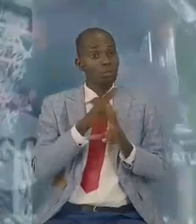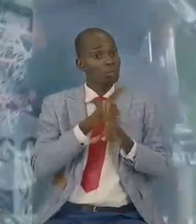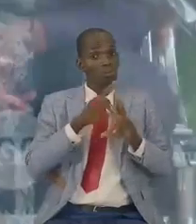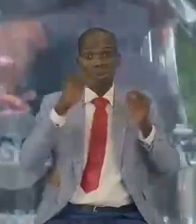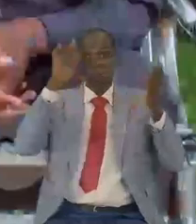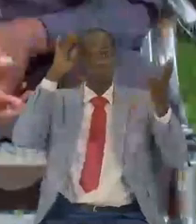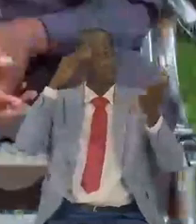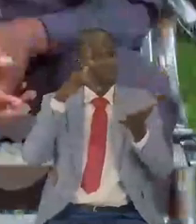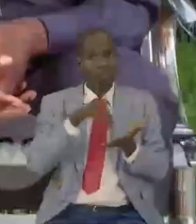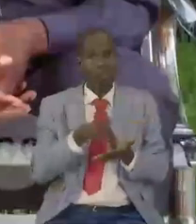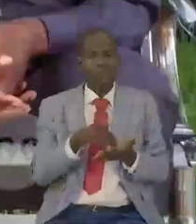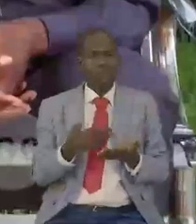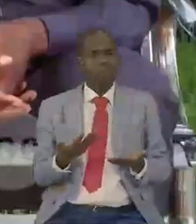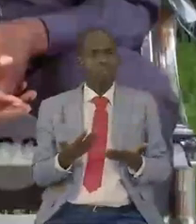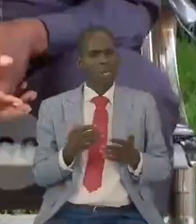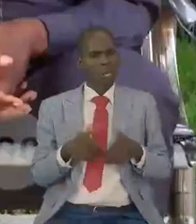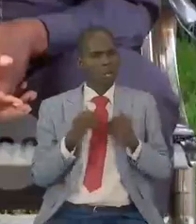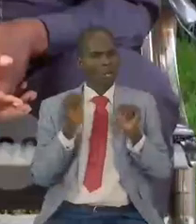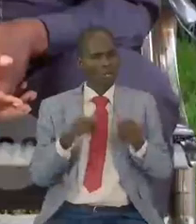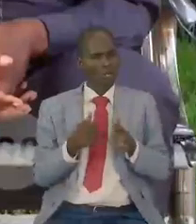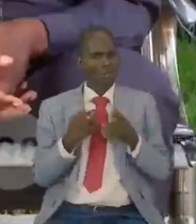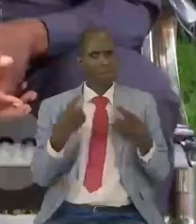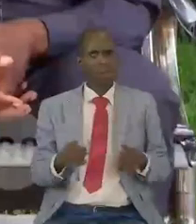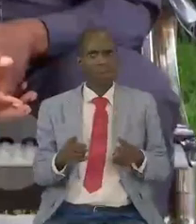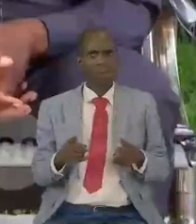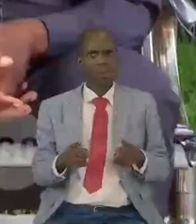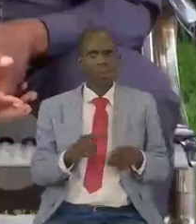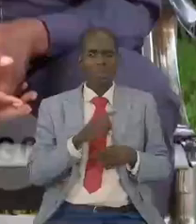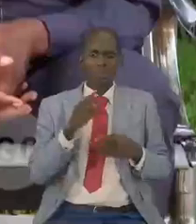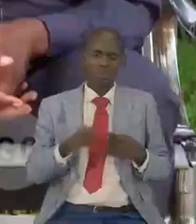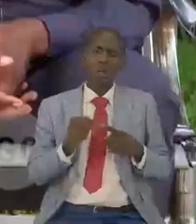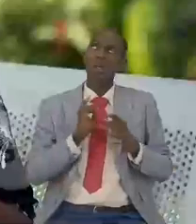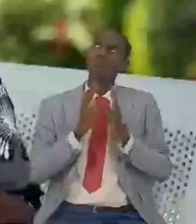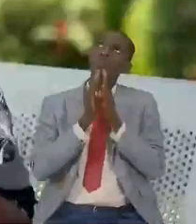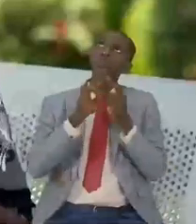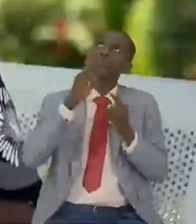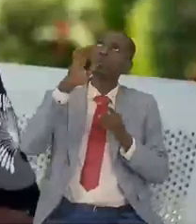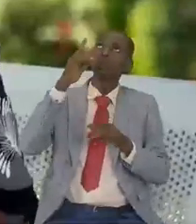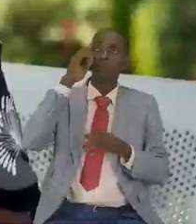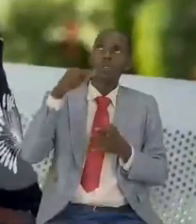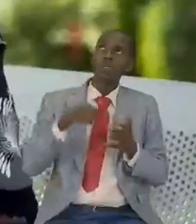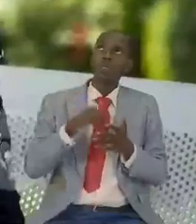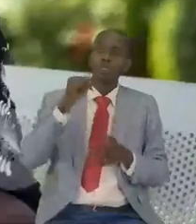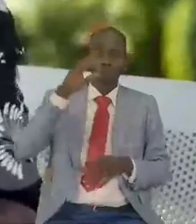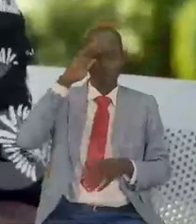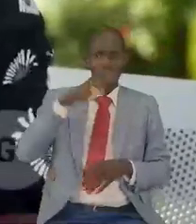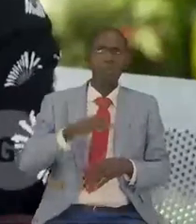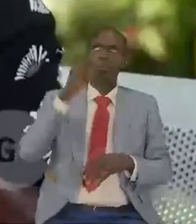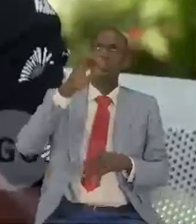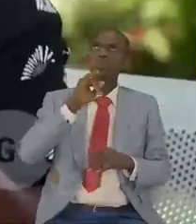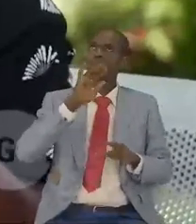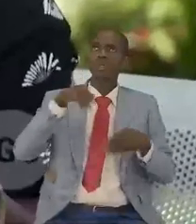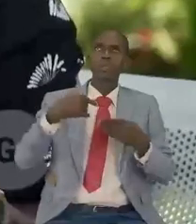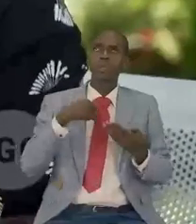terminé. Comment ça peut arriver? Quand j'ai demandé à l'enfant à Dieu, et Dieu m'a donné cet enfant. Il ne m'a pas donné un